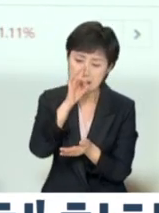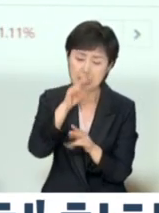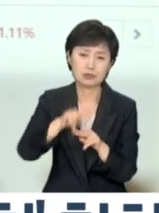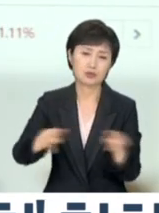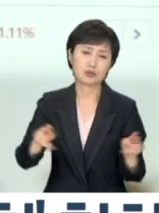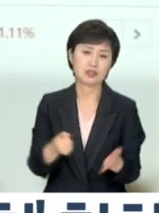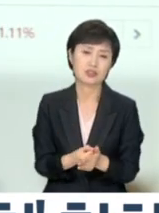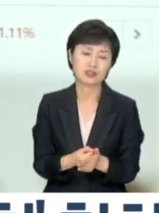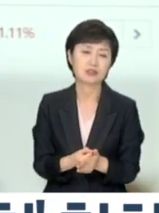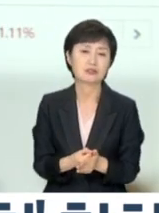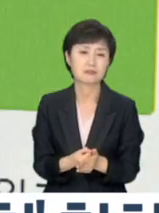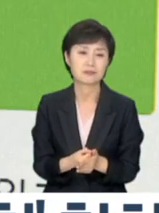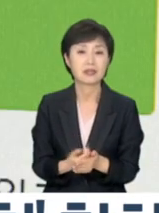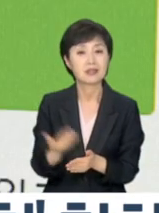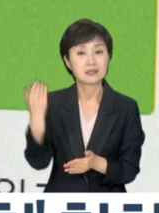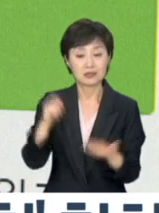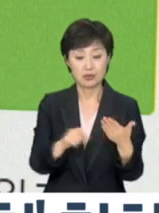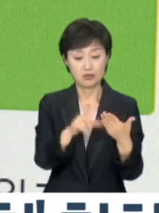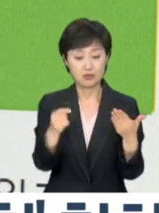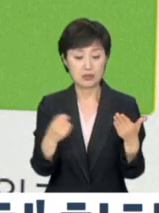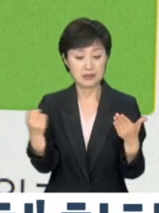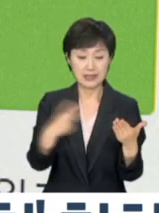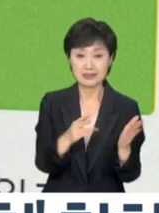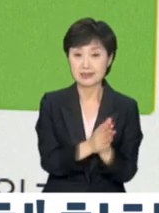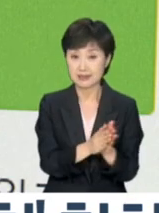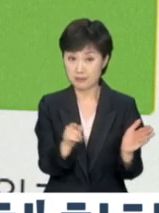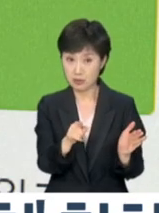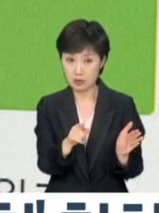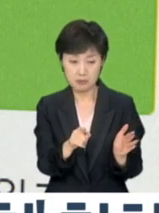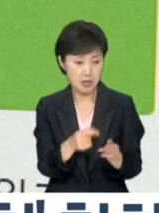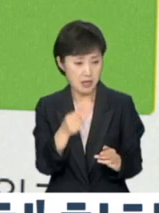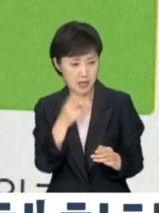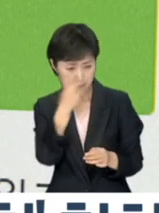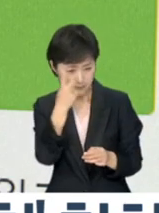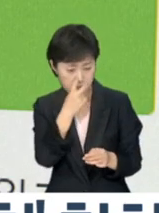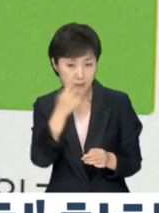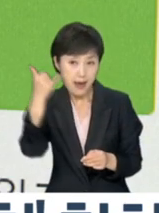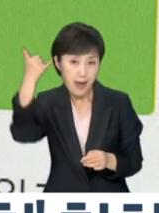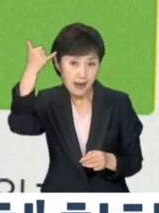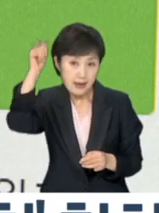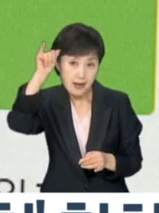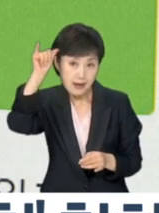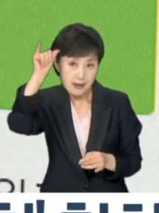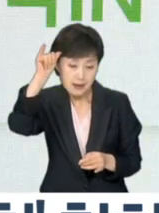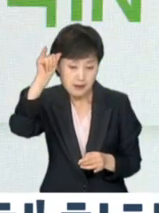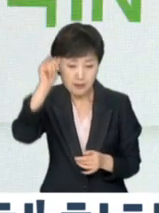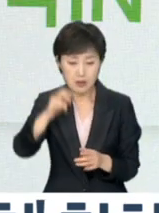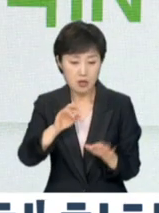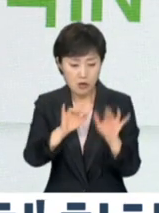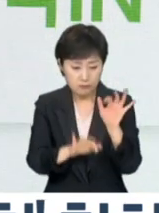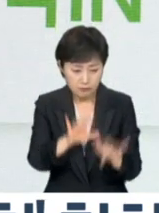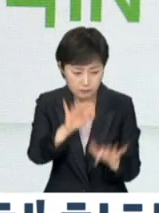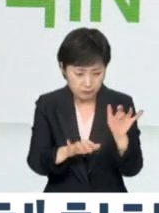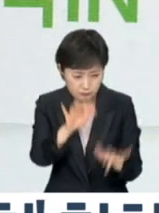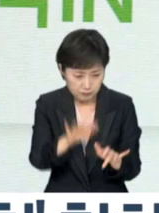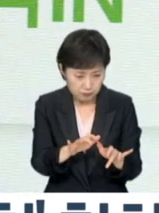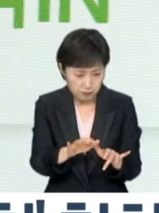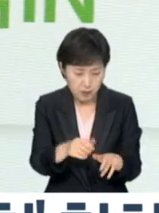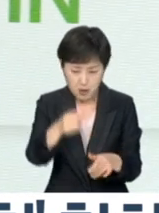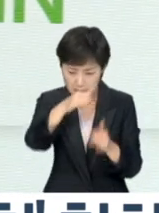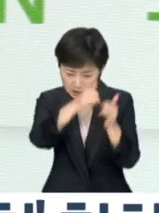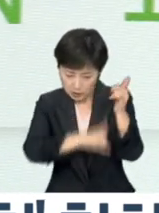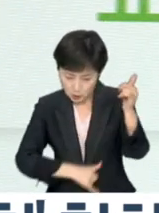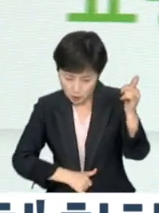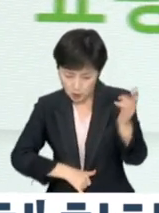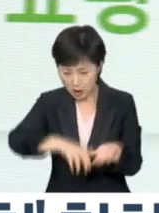시행을 철회했습니다 지난해 9월 등장한 트렌드 토픽은 인공지능이 사용자의 구독 검색 클릭 이력 등을